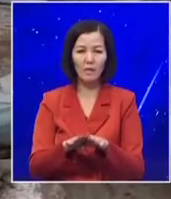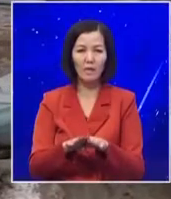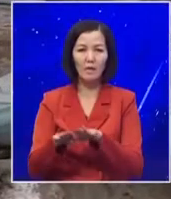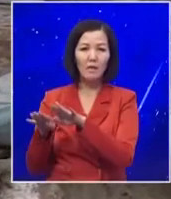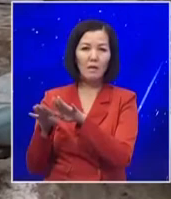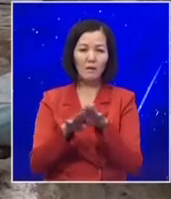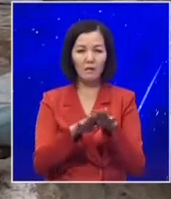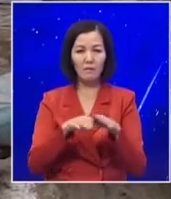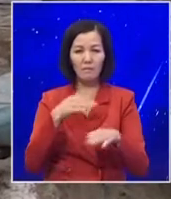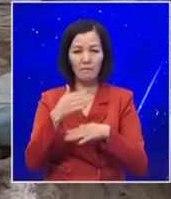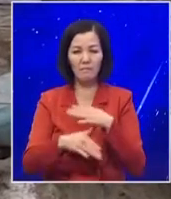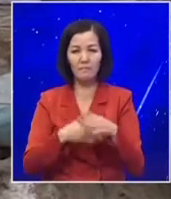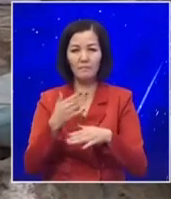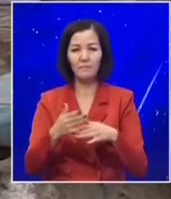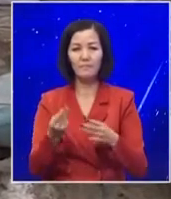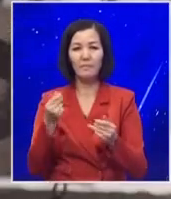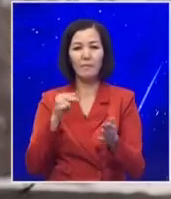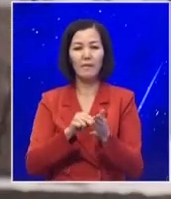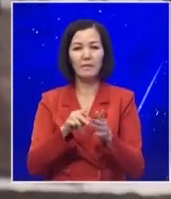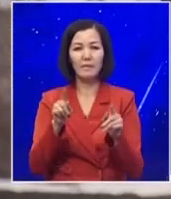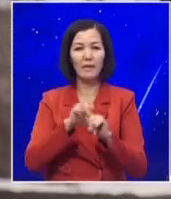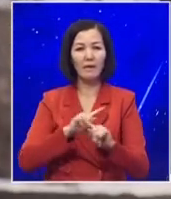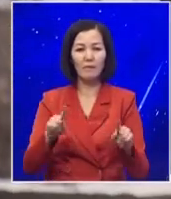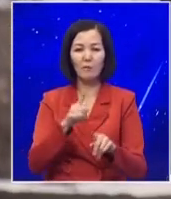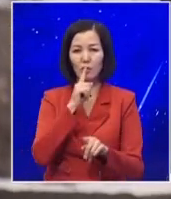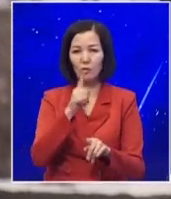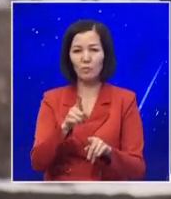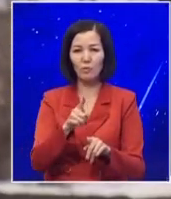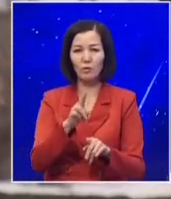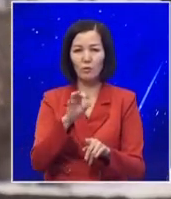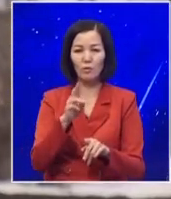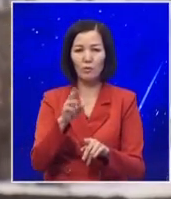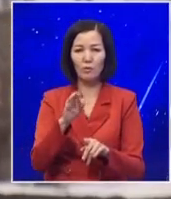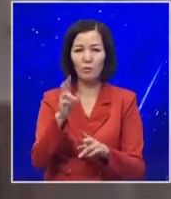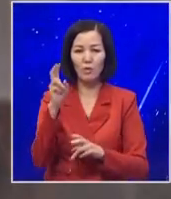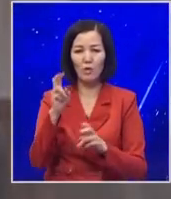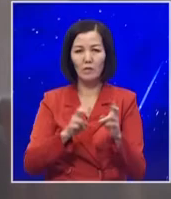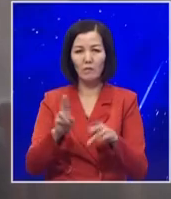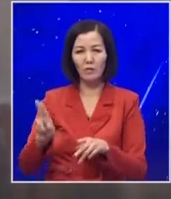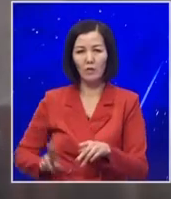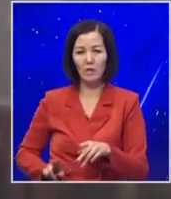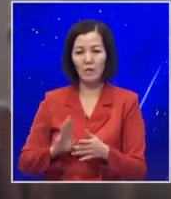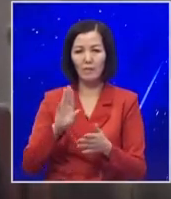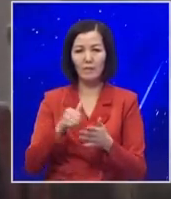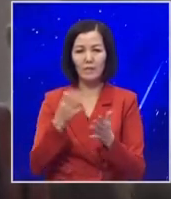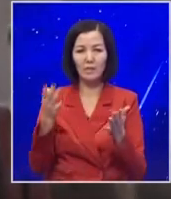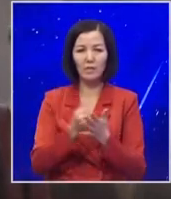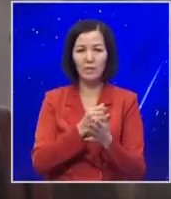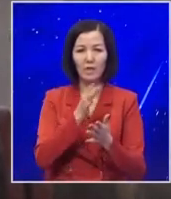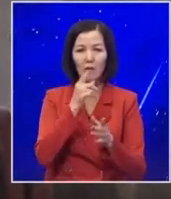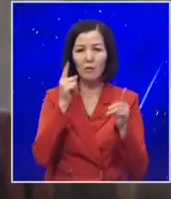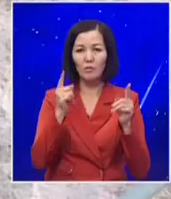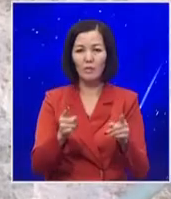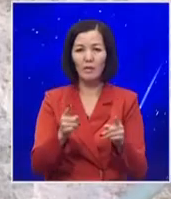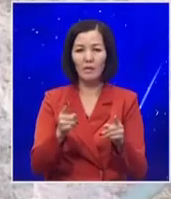стандартпен өңделеді. Бағасында айтарлықтай айырмашылық болмайды дейді көксу қант зауытының басшысы. Басты жетістік маусым аралық